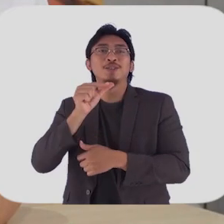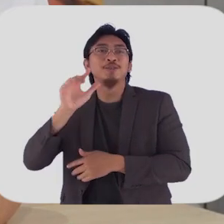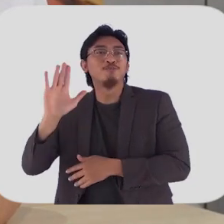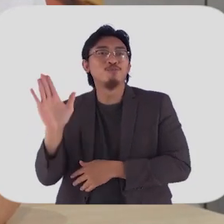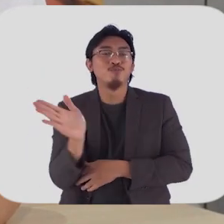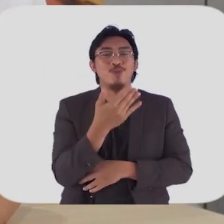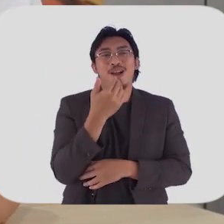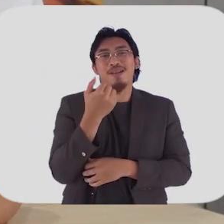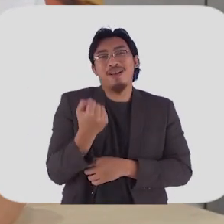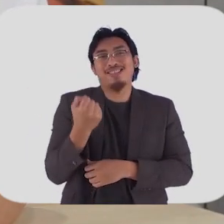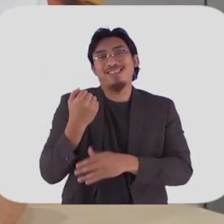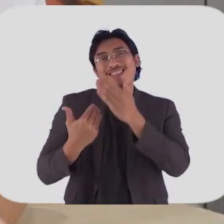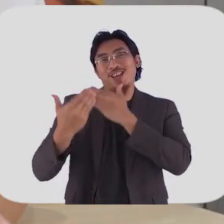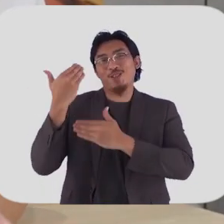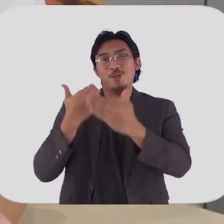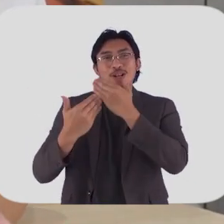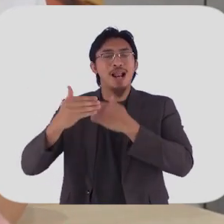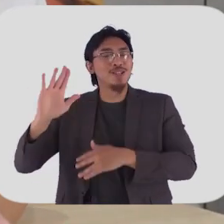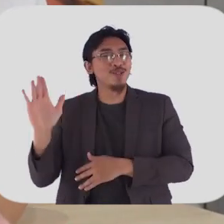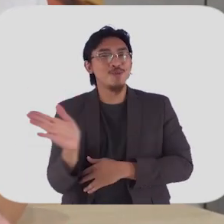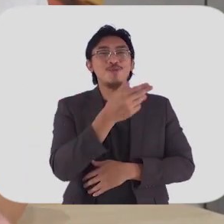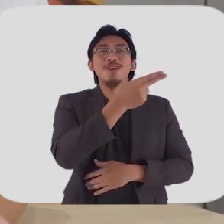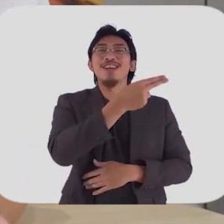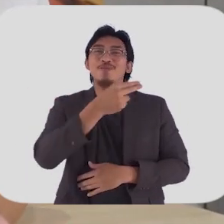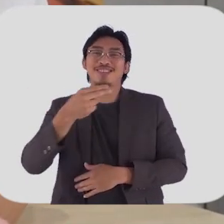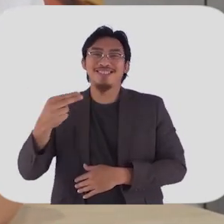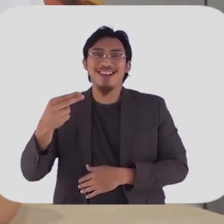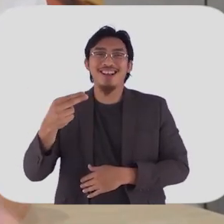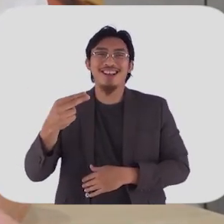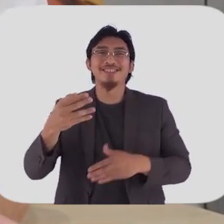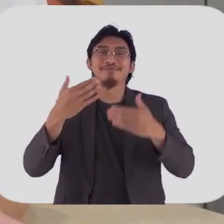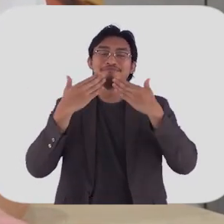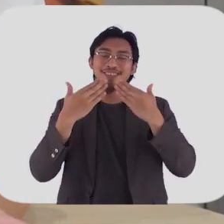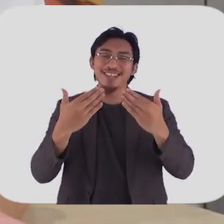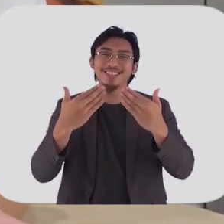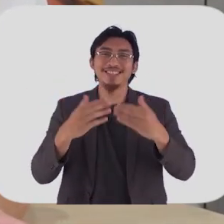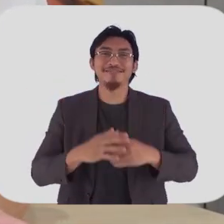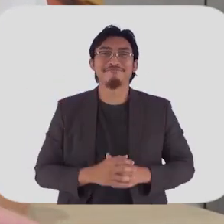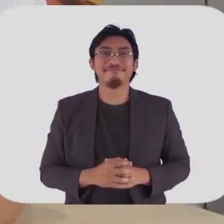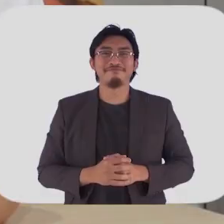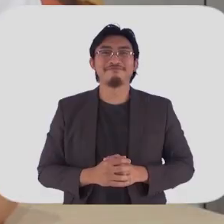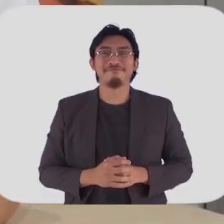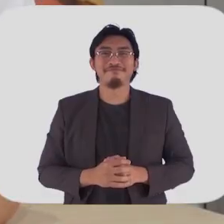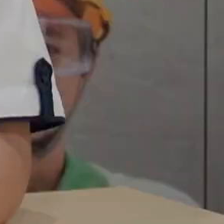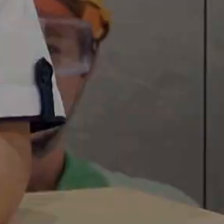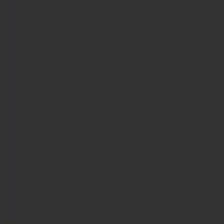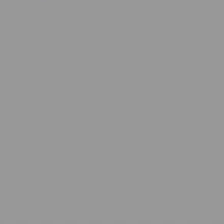di pasar tradisional lain di Indonesia yang sangat banyak ini. Terima kasih.